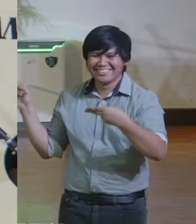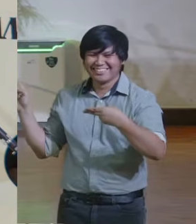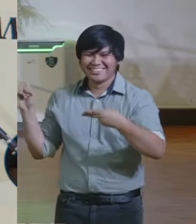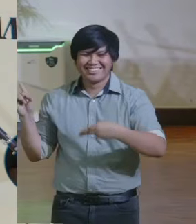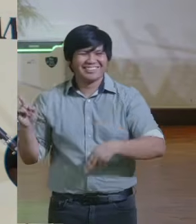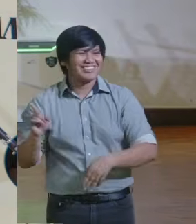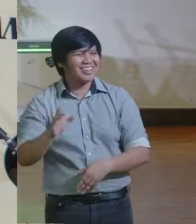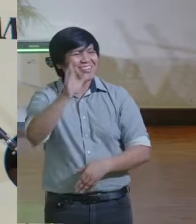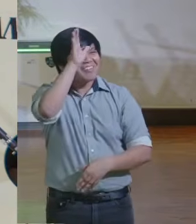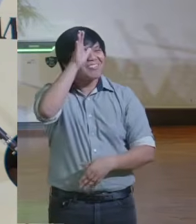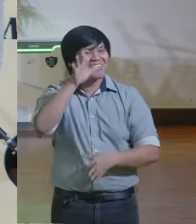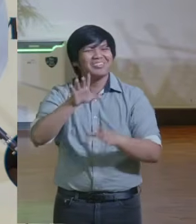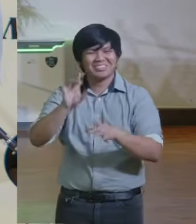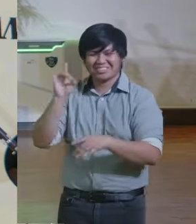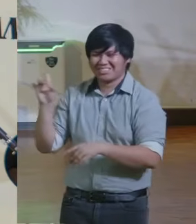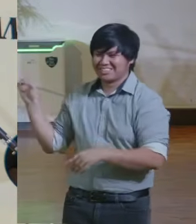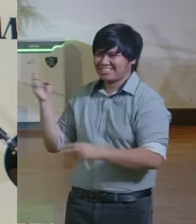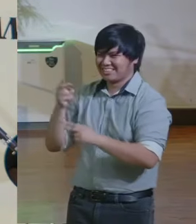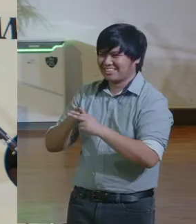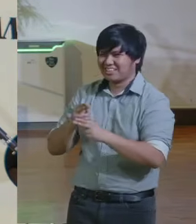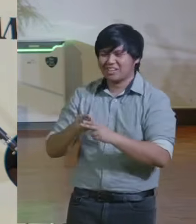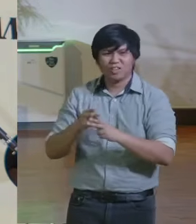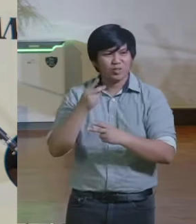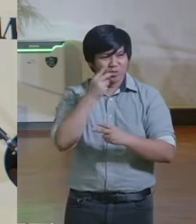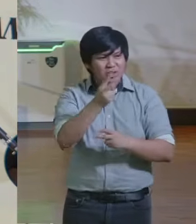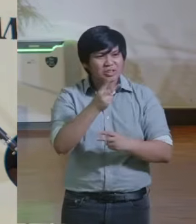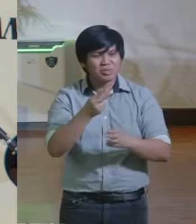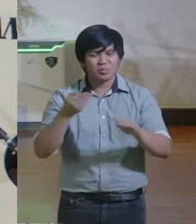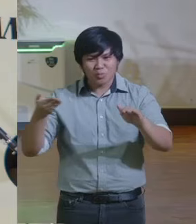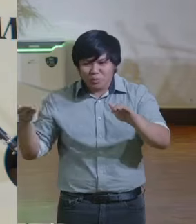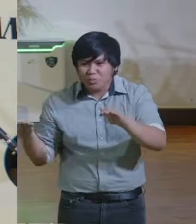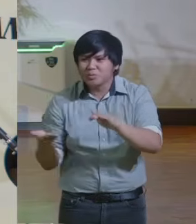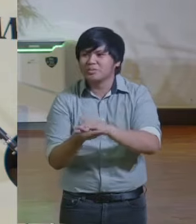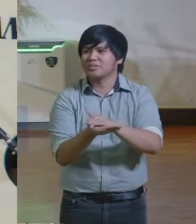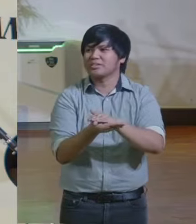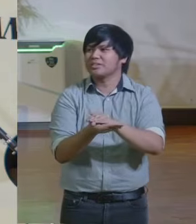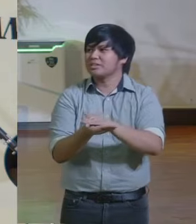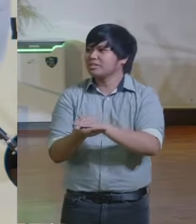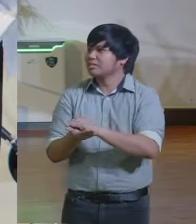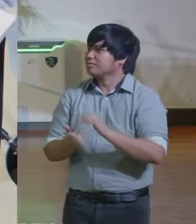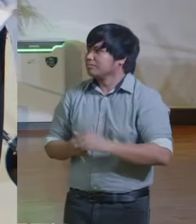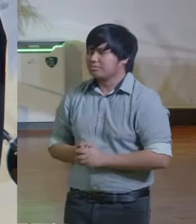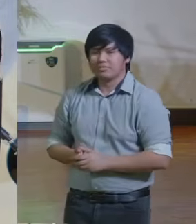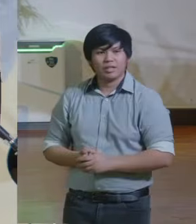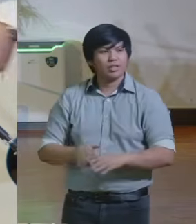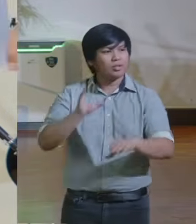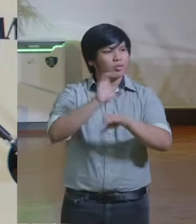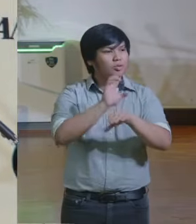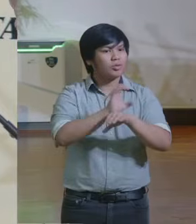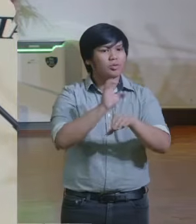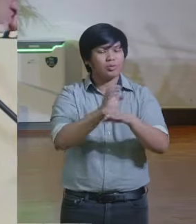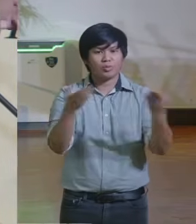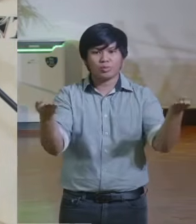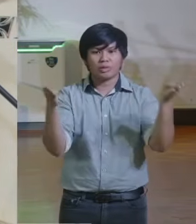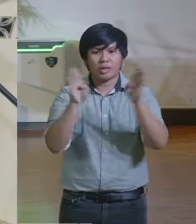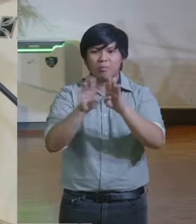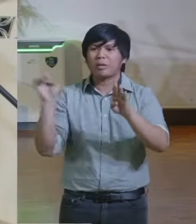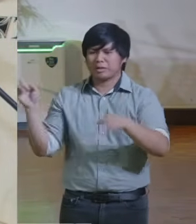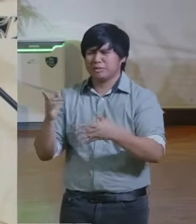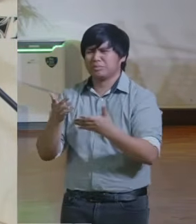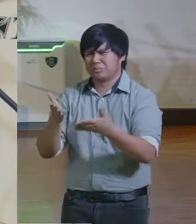No. Nakita ko po ang kanyang libingan. In fact, sinasarado yung kapilya, nagpupumilit po kami